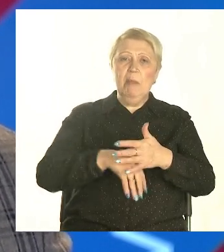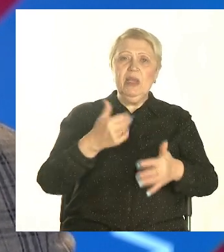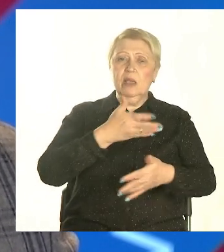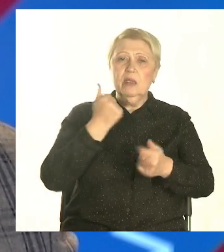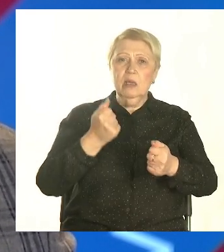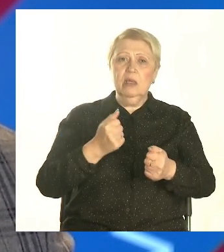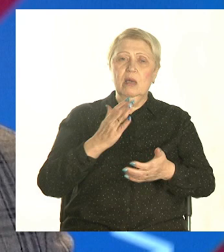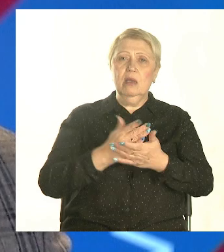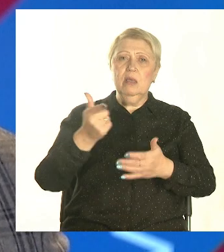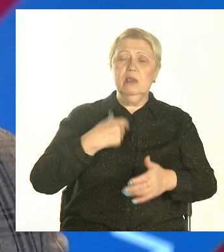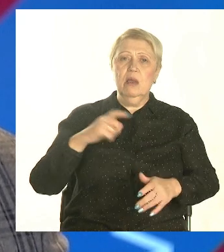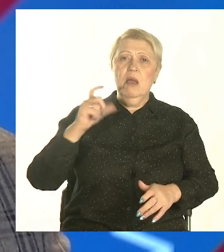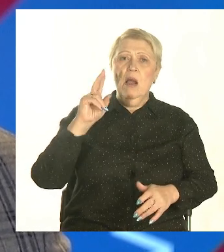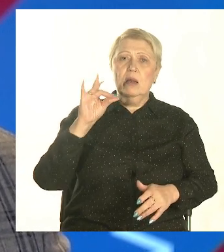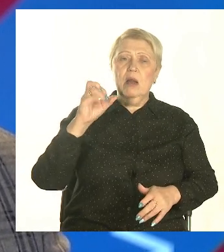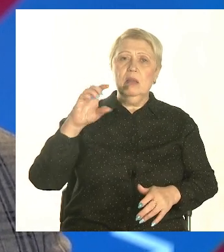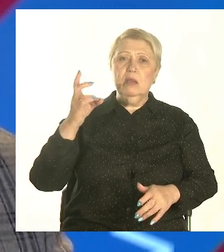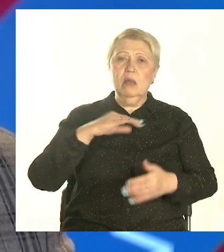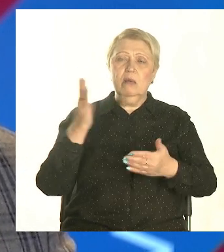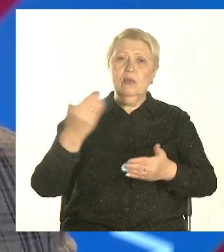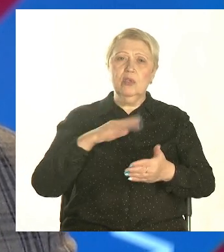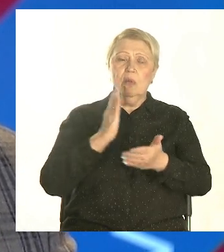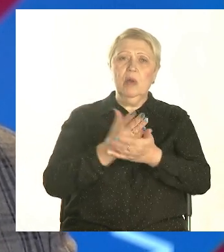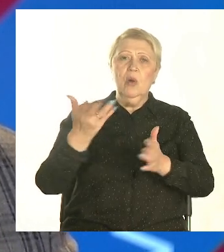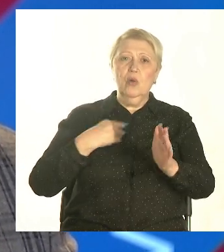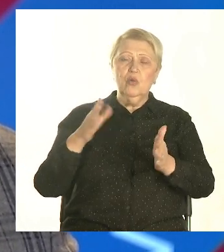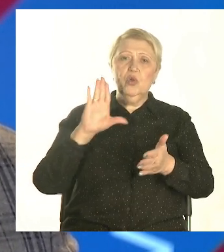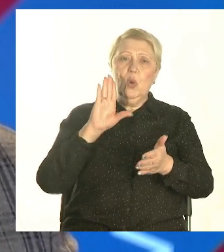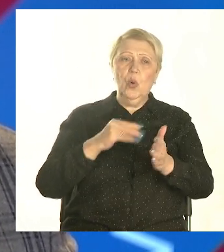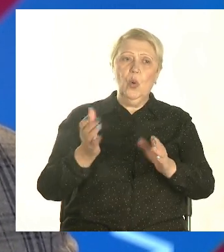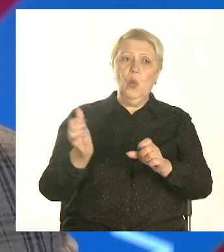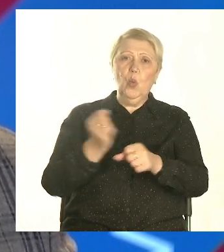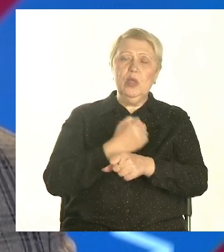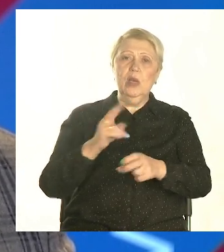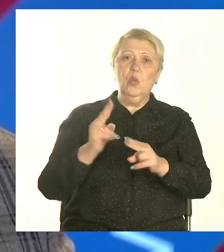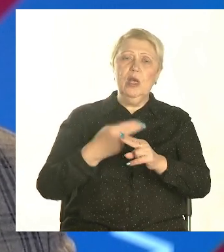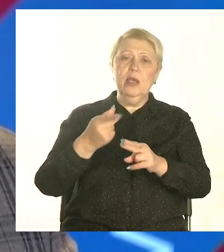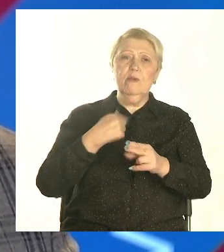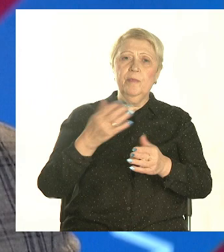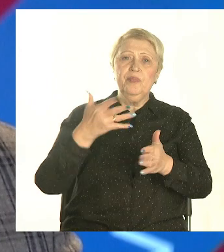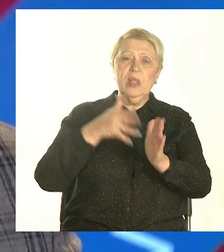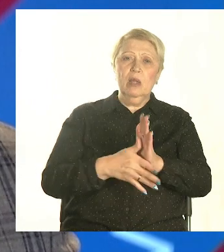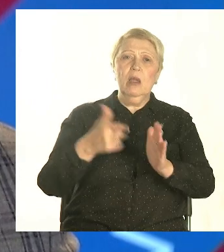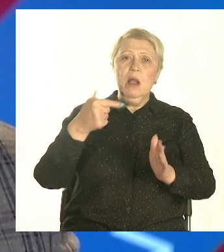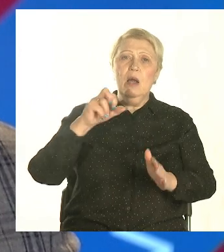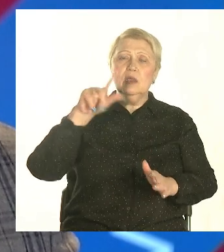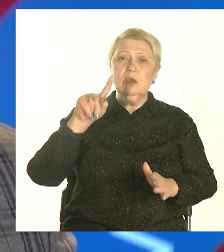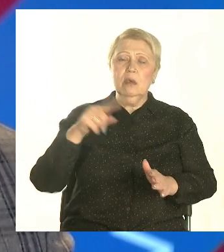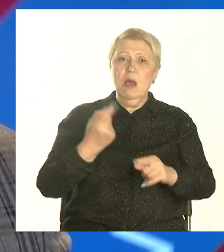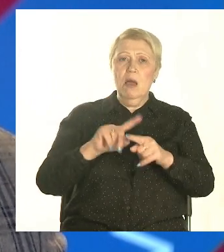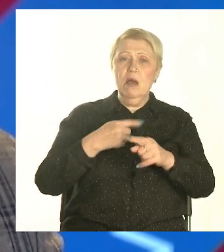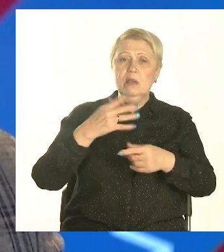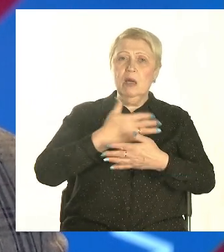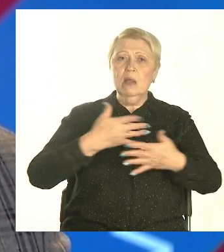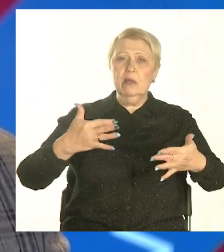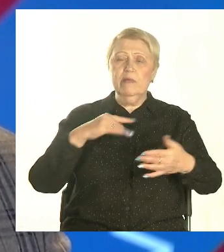экран, сооружение по удалению фильтрата и газа свалочного. Да. Это достаточно серьезная инфраструктура,